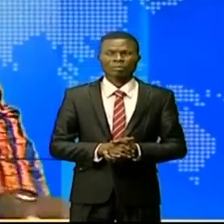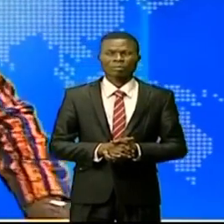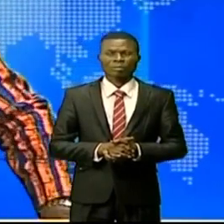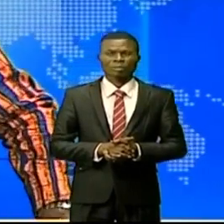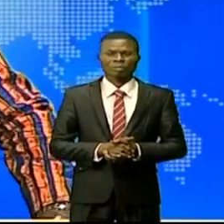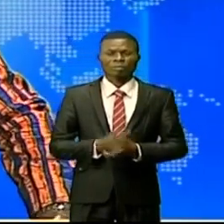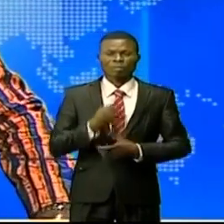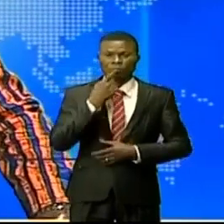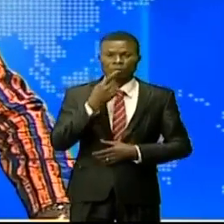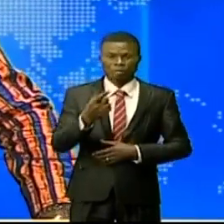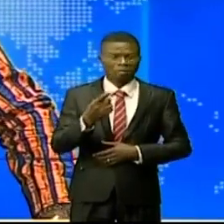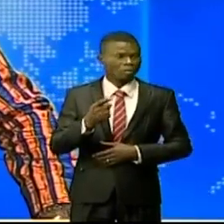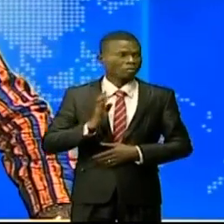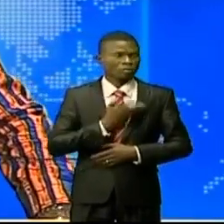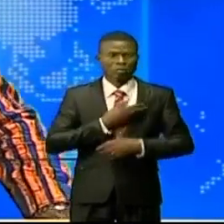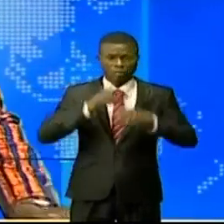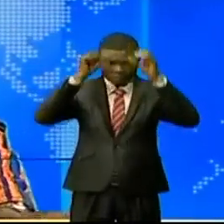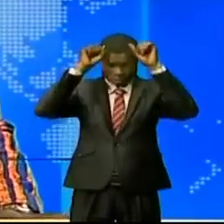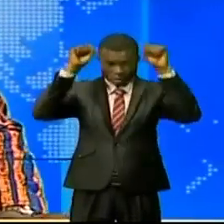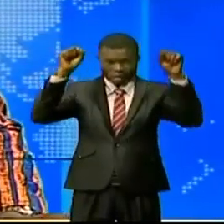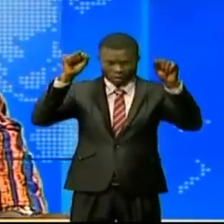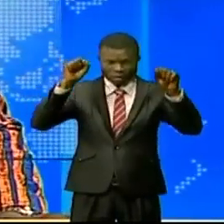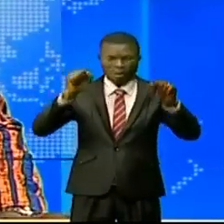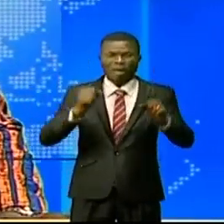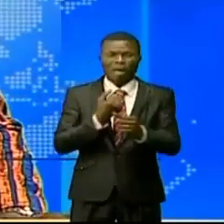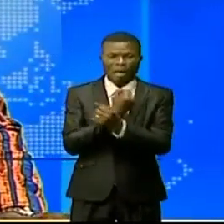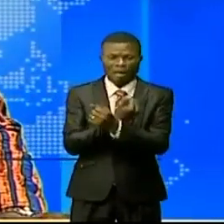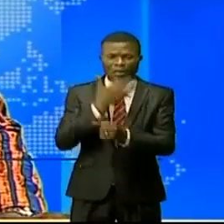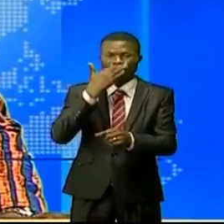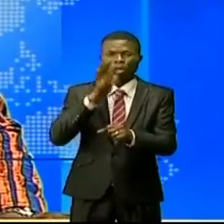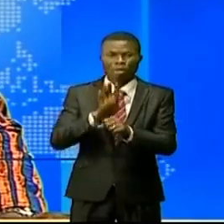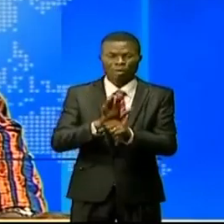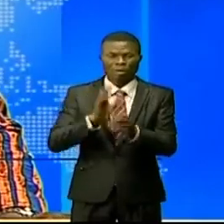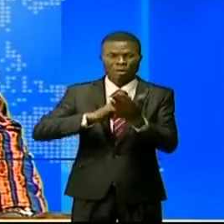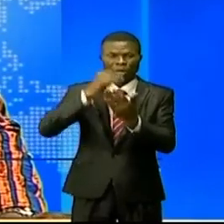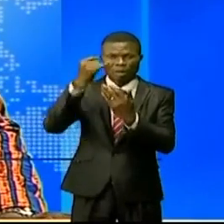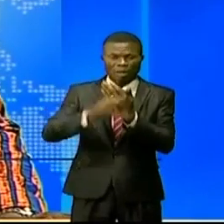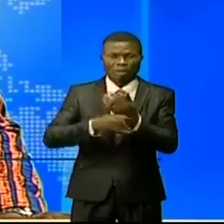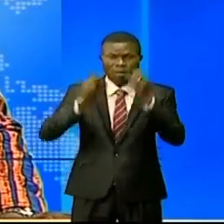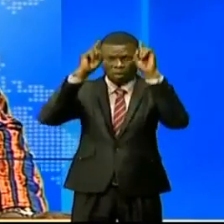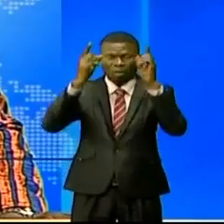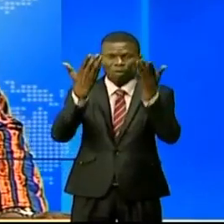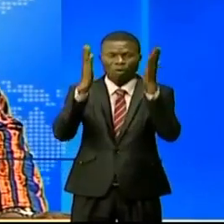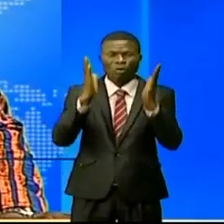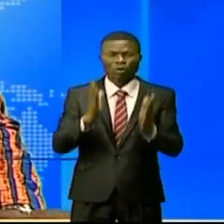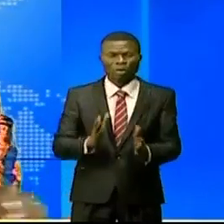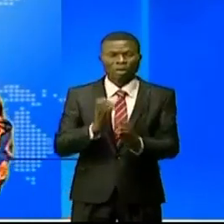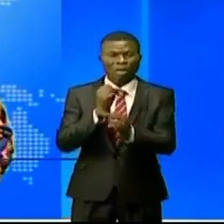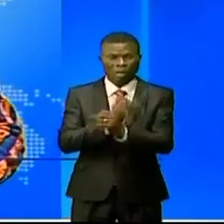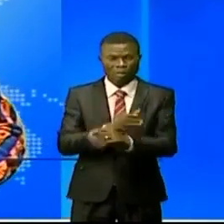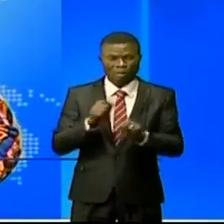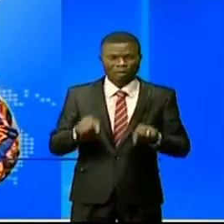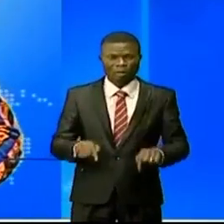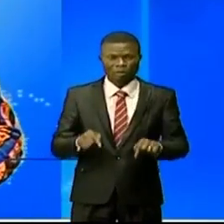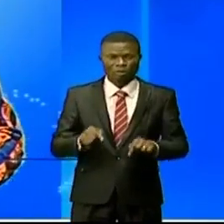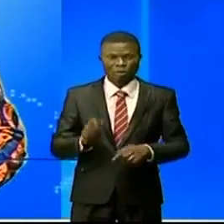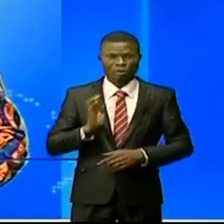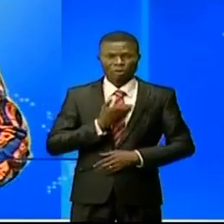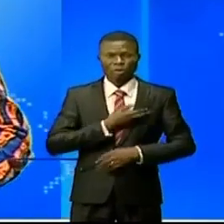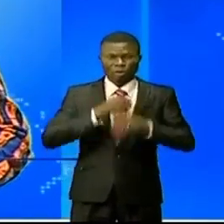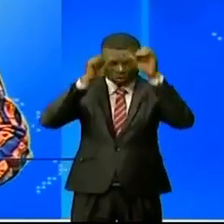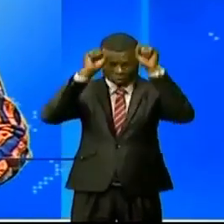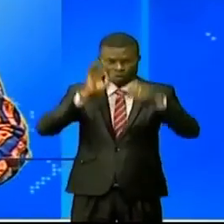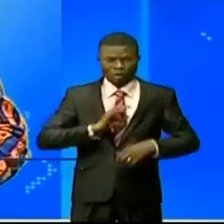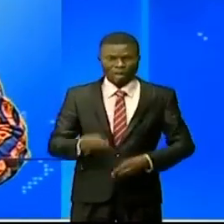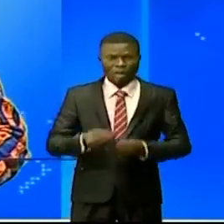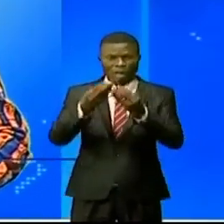Je disais donc, le président de la République vient de matérialiser sa promesse. Le projet TransAcadémia vient de prendre corps. Félix Tshisekedi a remis